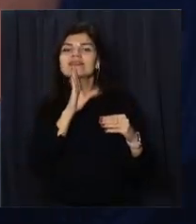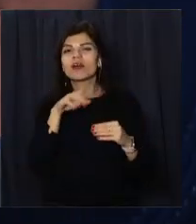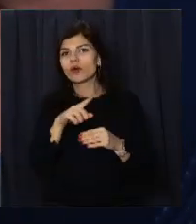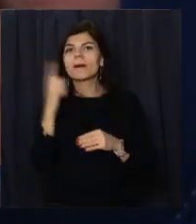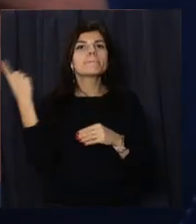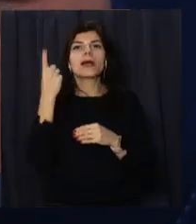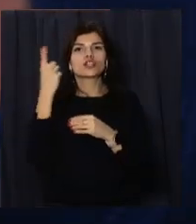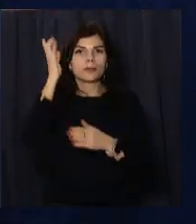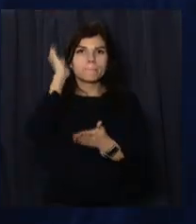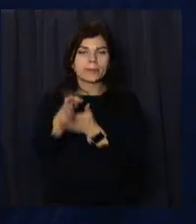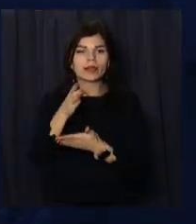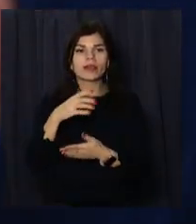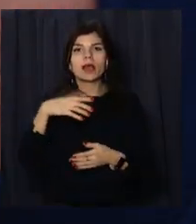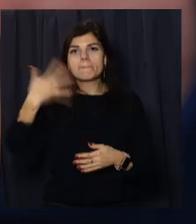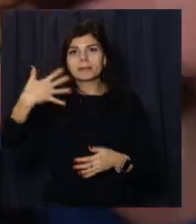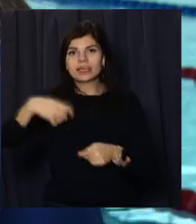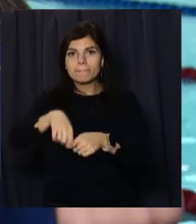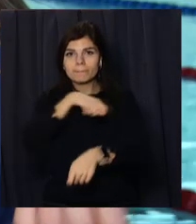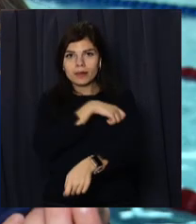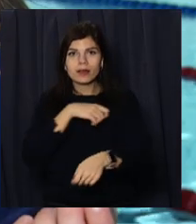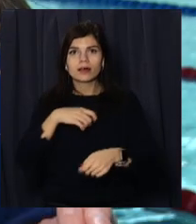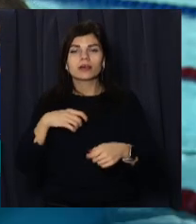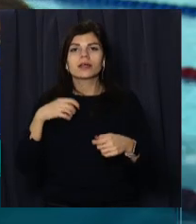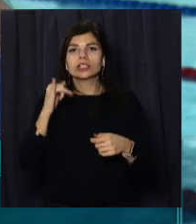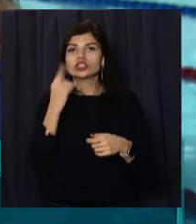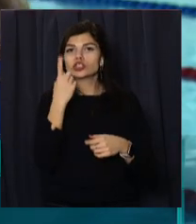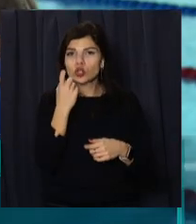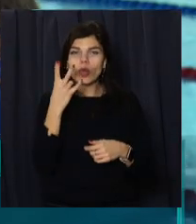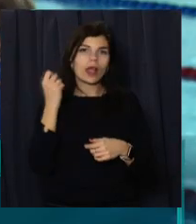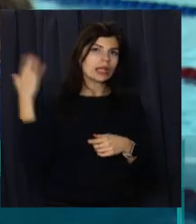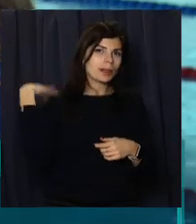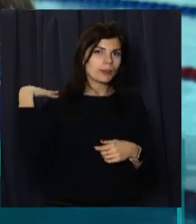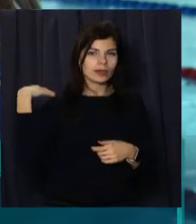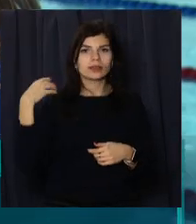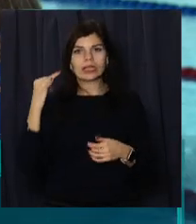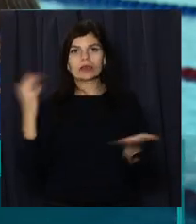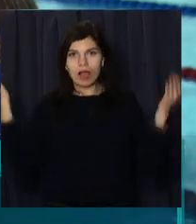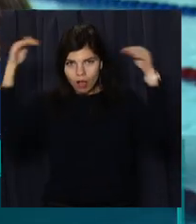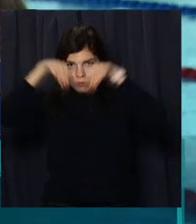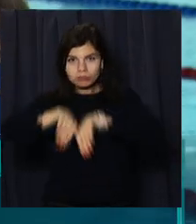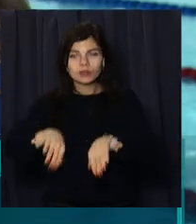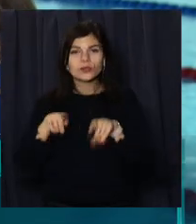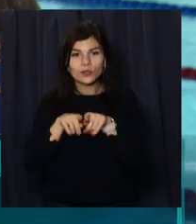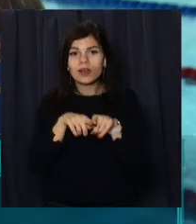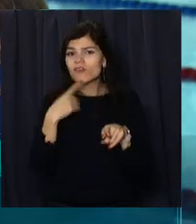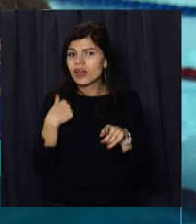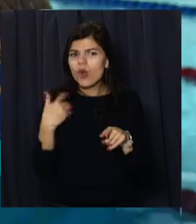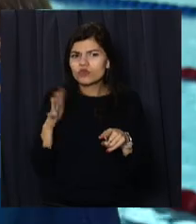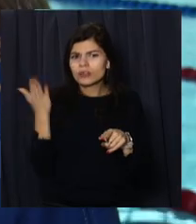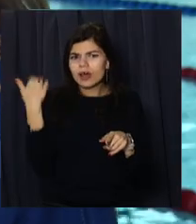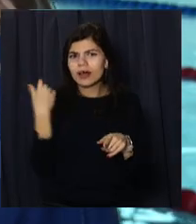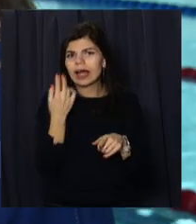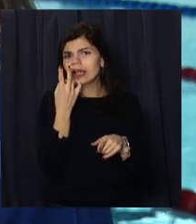50 метрів брасом і 100 на спині. Я вже давно не плила 100 кролі і 100 на спині, а